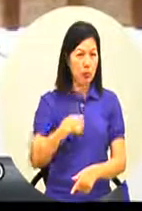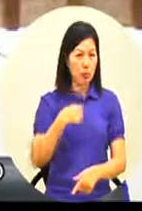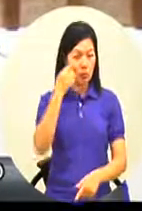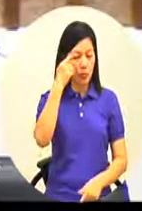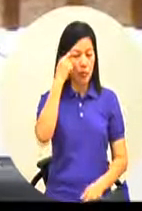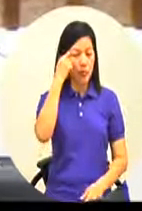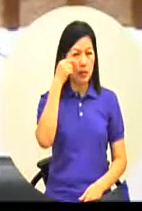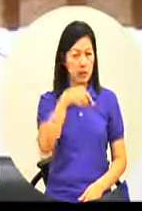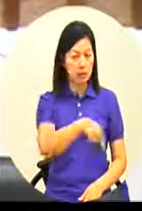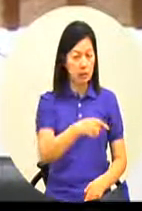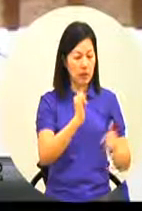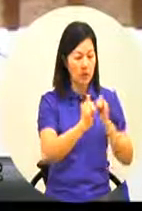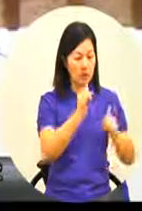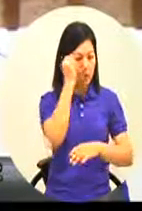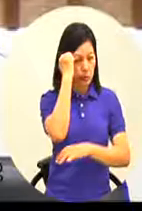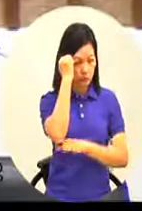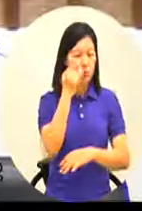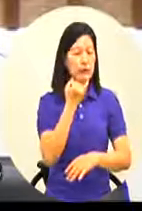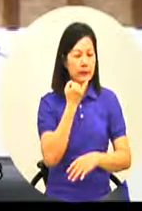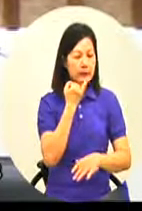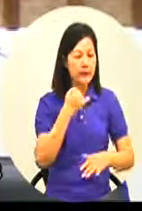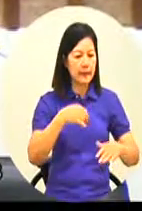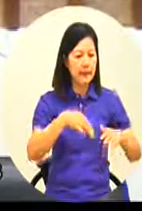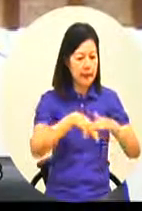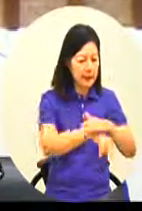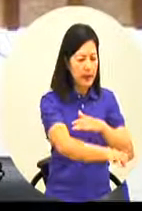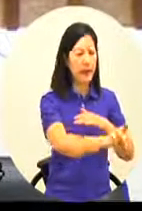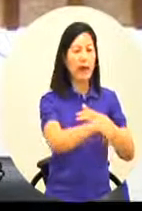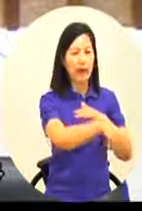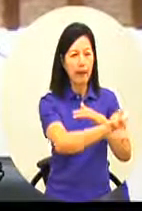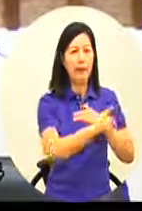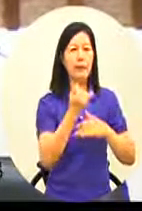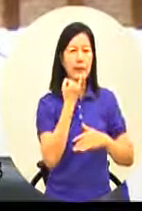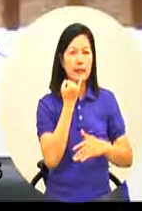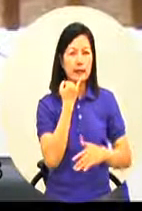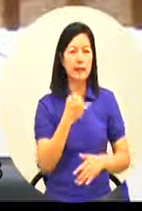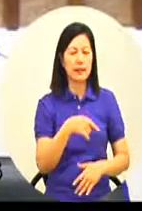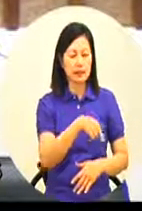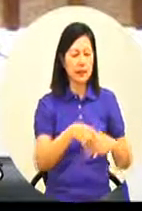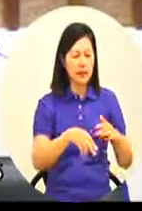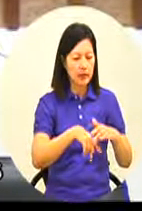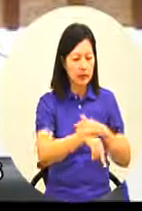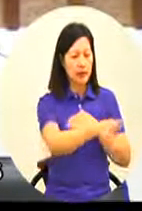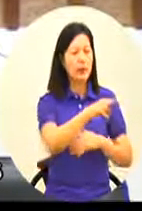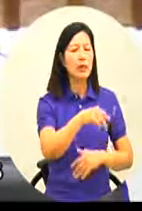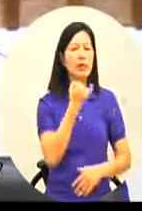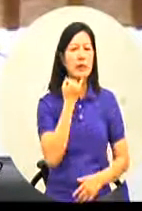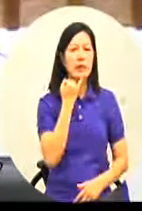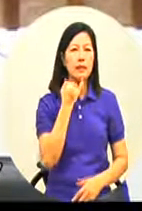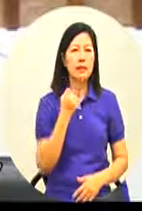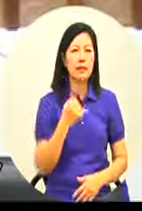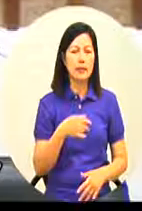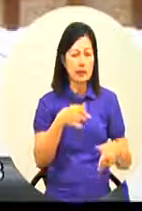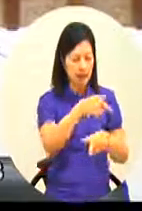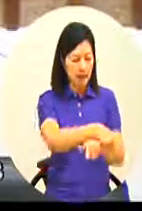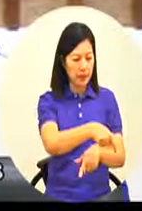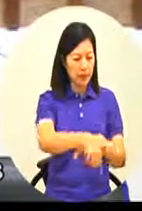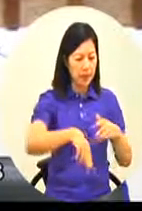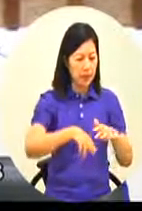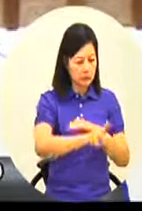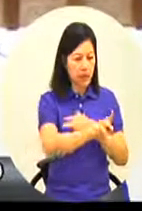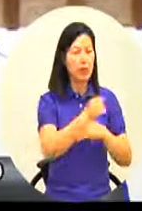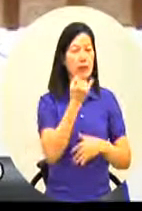居在底的住户呢。是可以往这边，可以往这边走。那南边这边可以往这边走，所以这